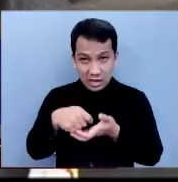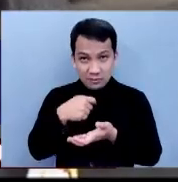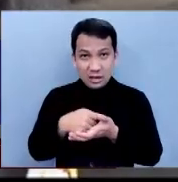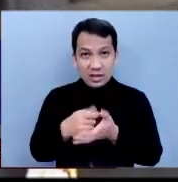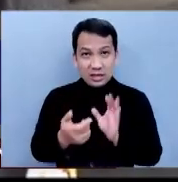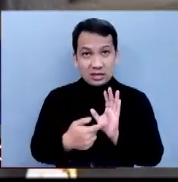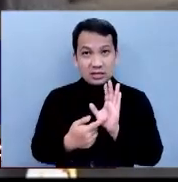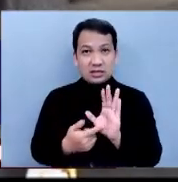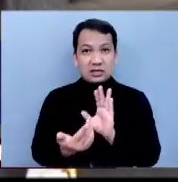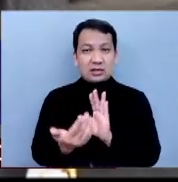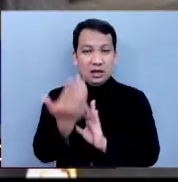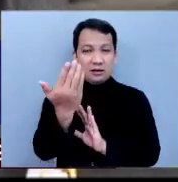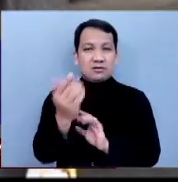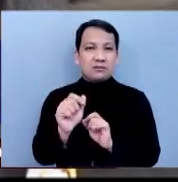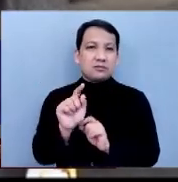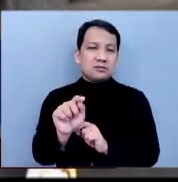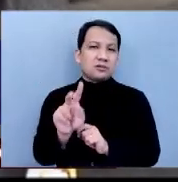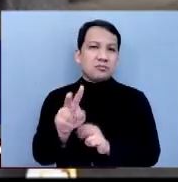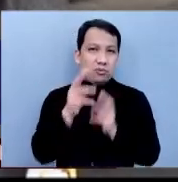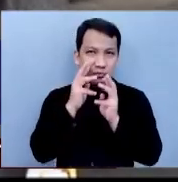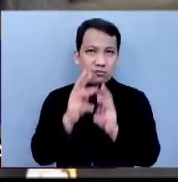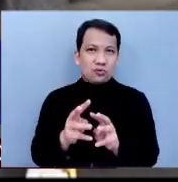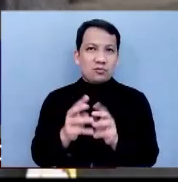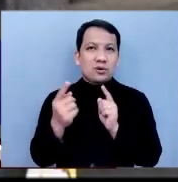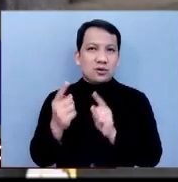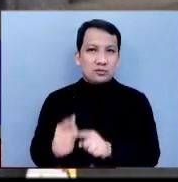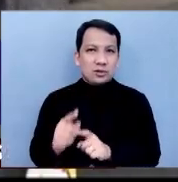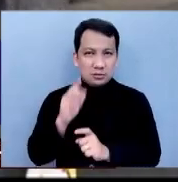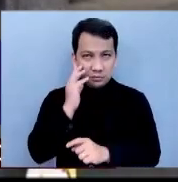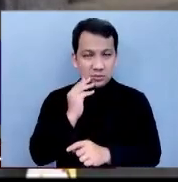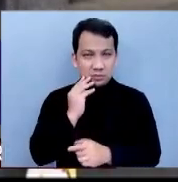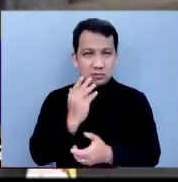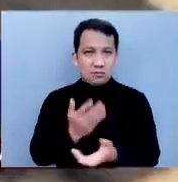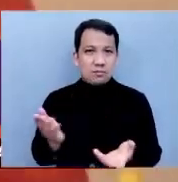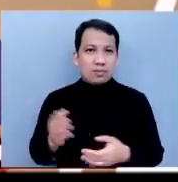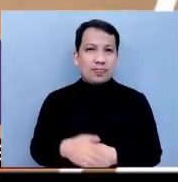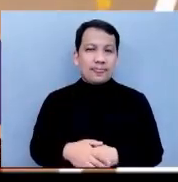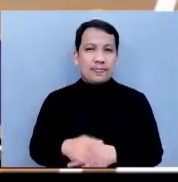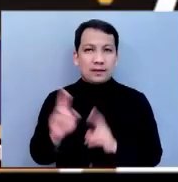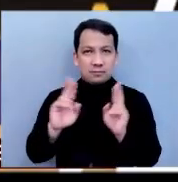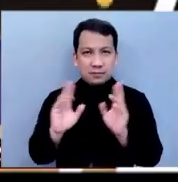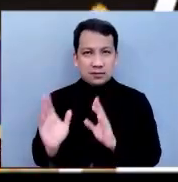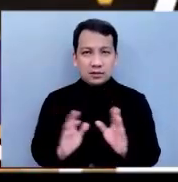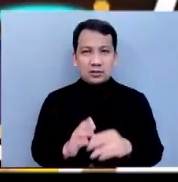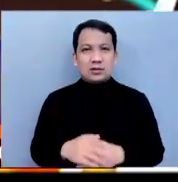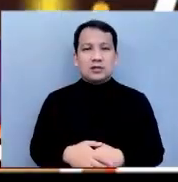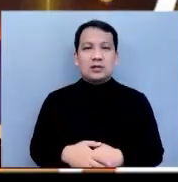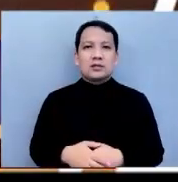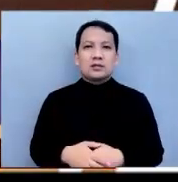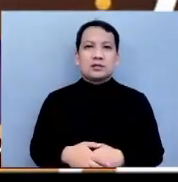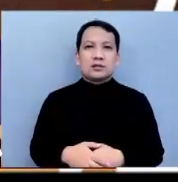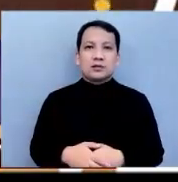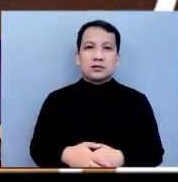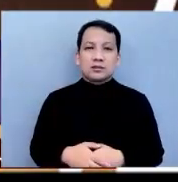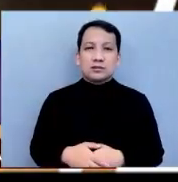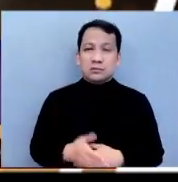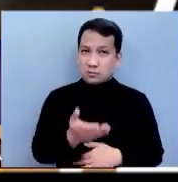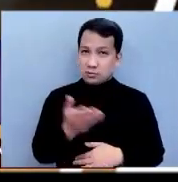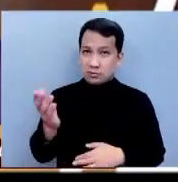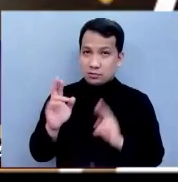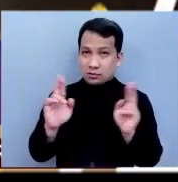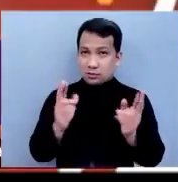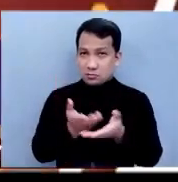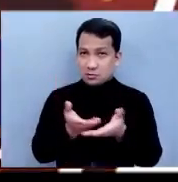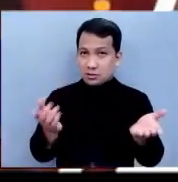ron. So, ganun yung hinahanda. Bossing, ano ba ang inihanda nyo para